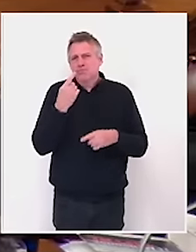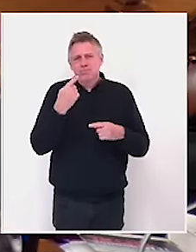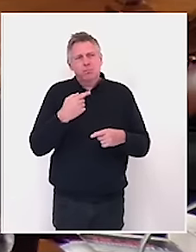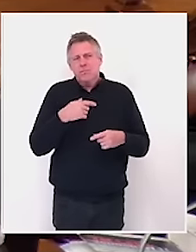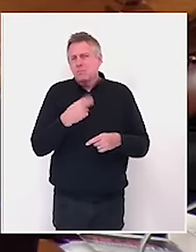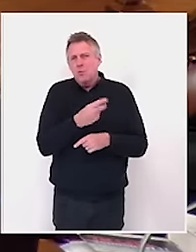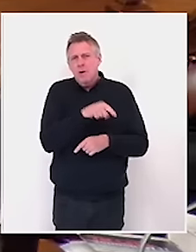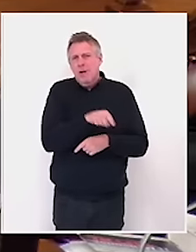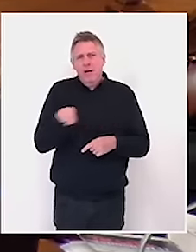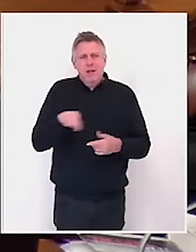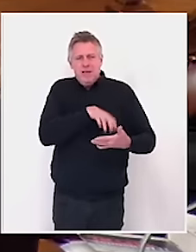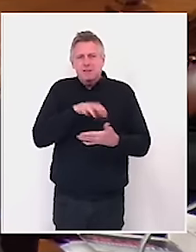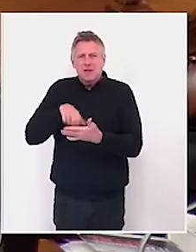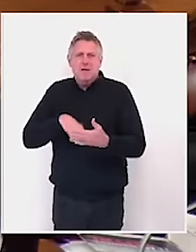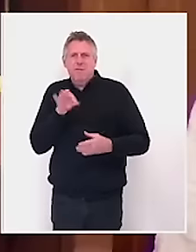les deux délibérations.